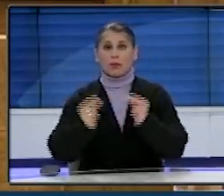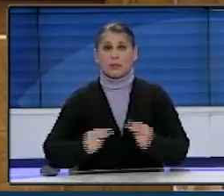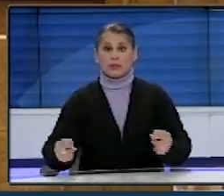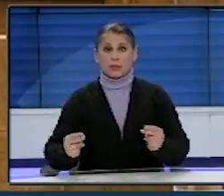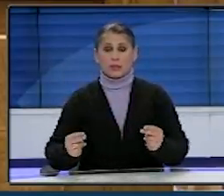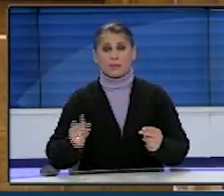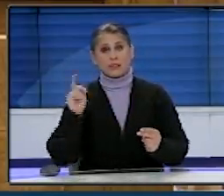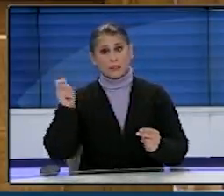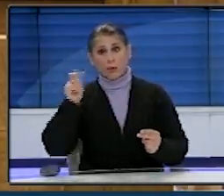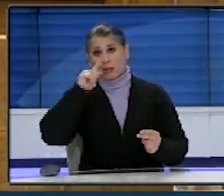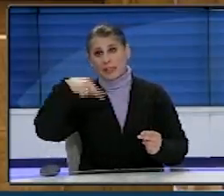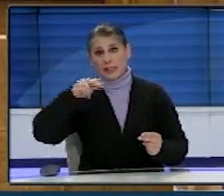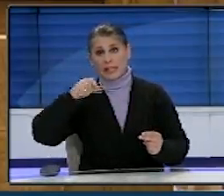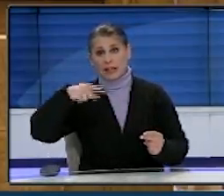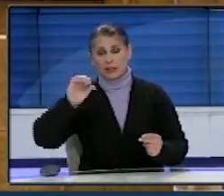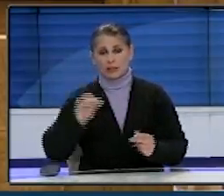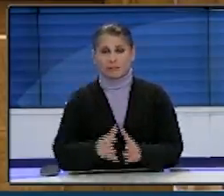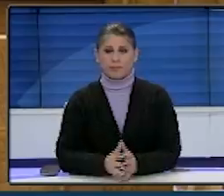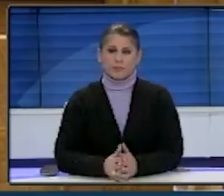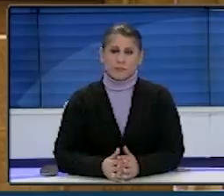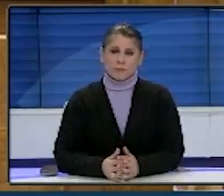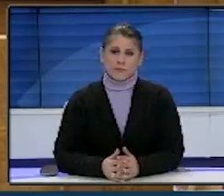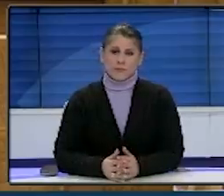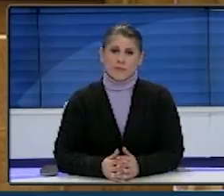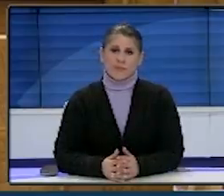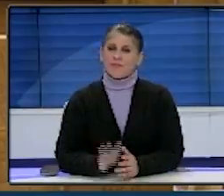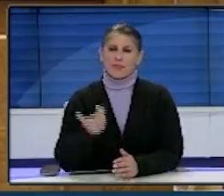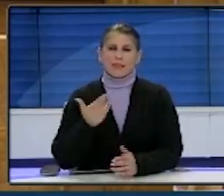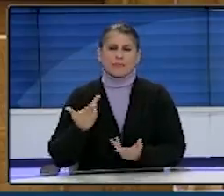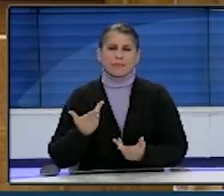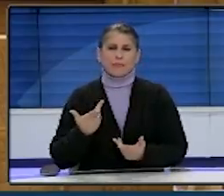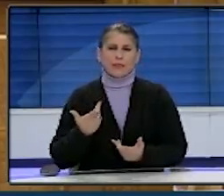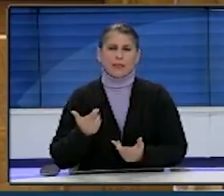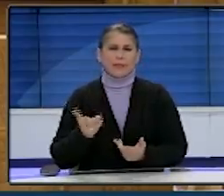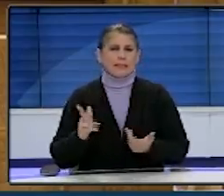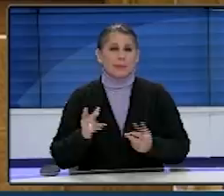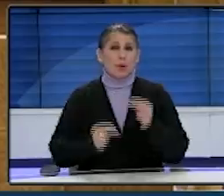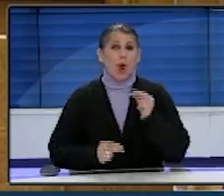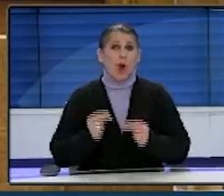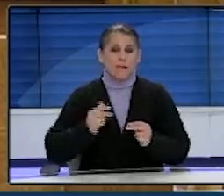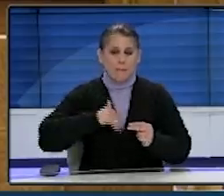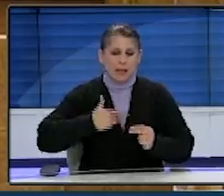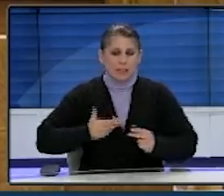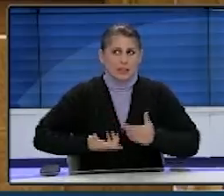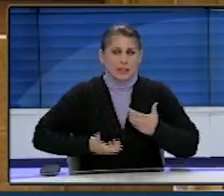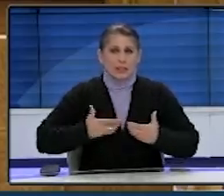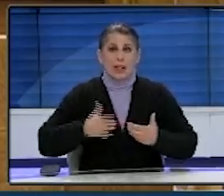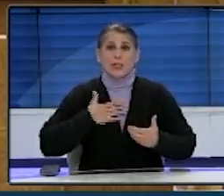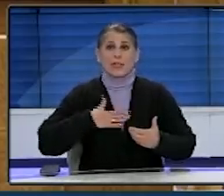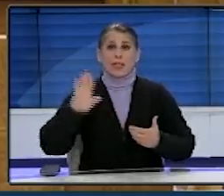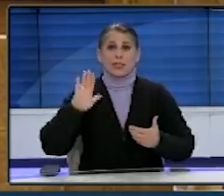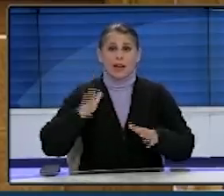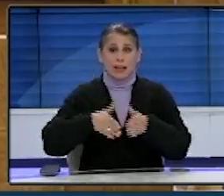αποτέλεσμα και της πολιτικής του ΝΑΤΟ. Βγάζουν σπηλιά επειδή το ΚΚΕ λέει στον ελληνικό λαό να μην